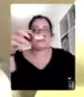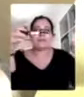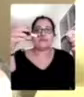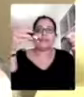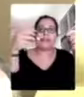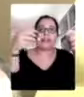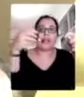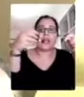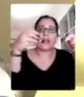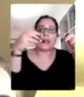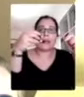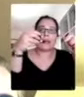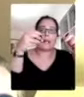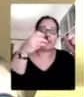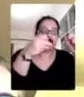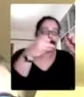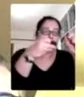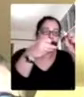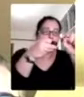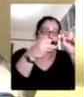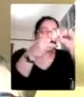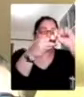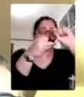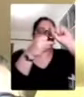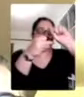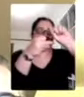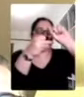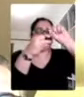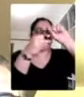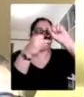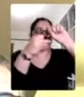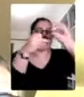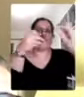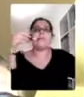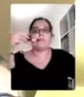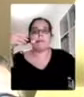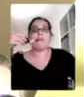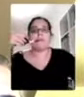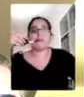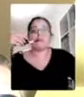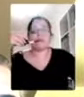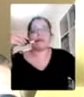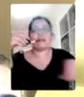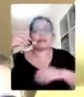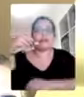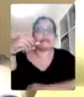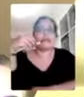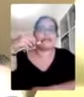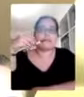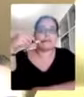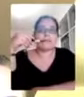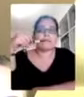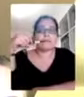da konuşmuştuk onu Elif Hanım. Bir işi yaparken ne kadar az düşünüp ne kadar az planlarsanız o kadar ustalaşmışsınız demektir diye